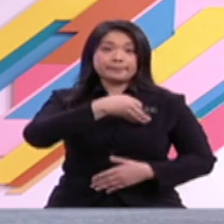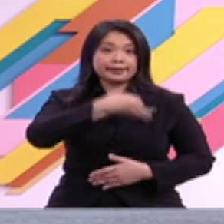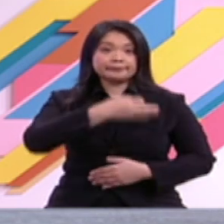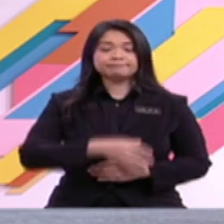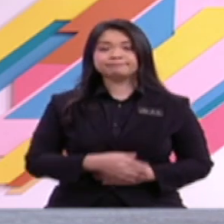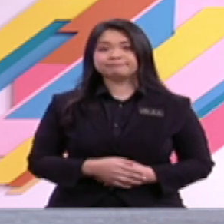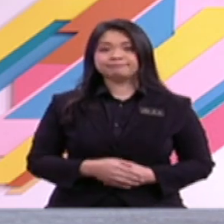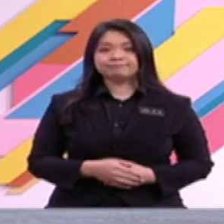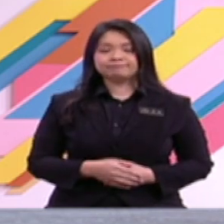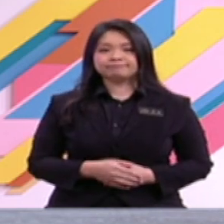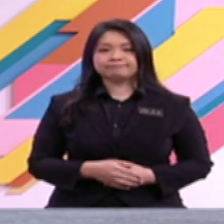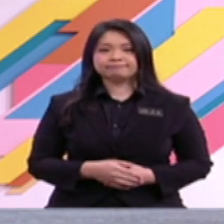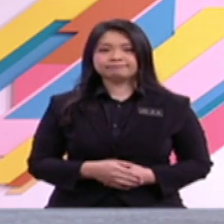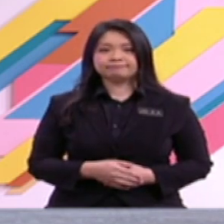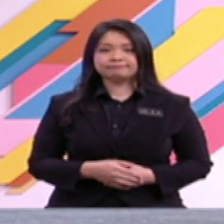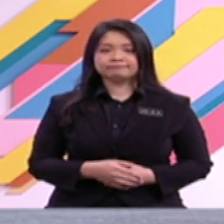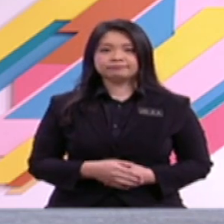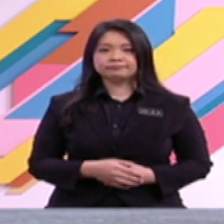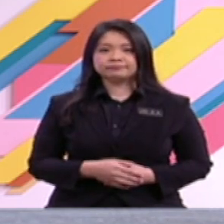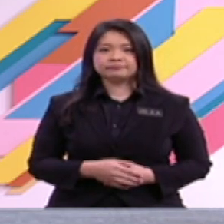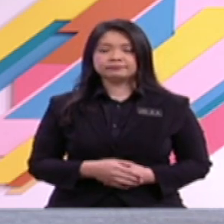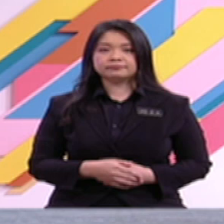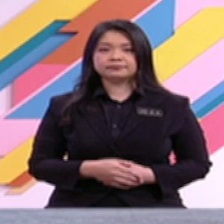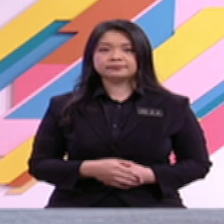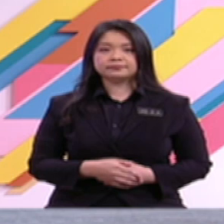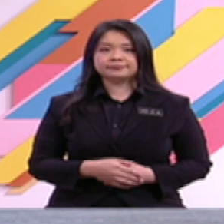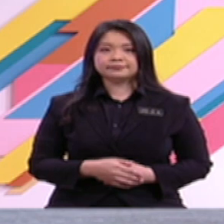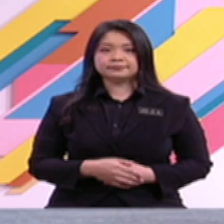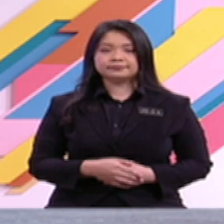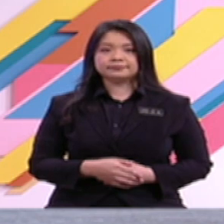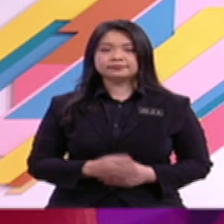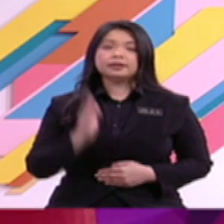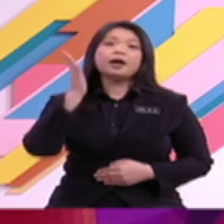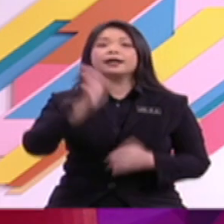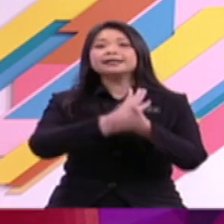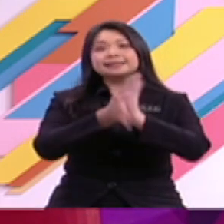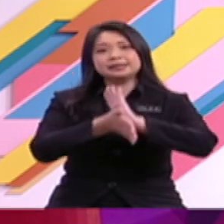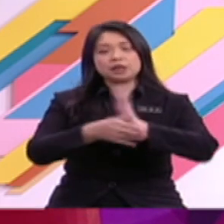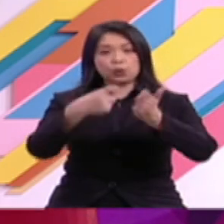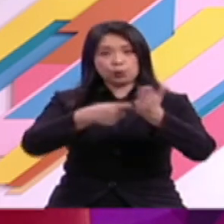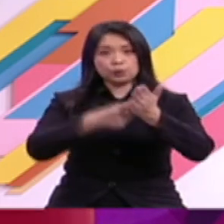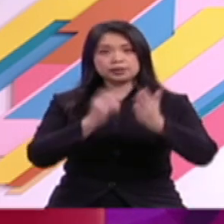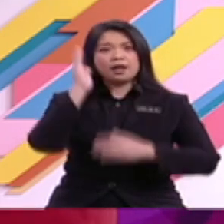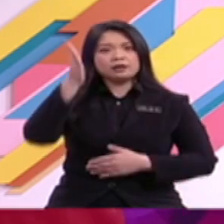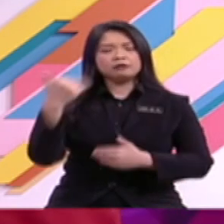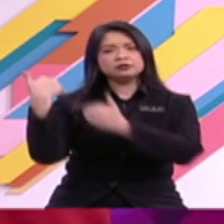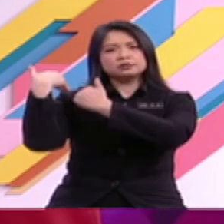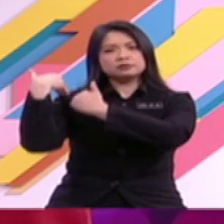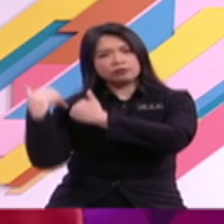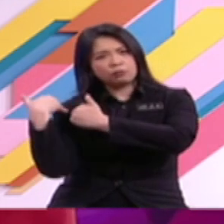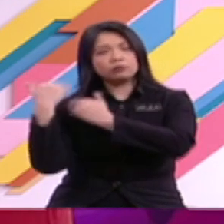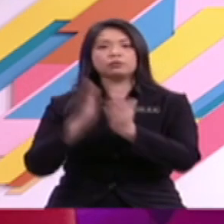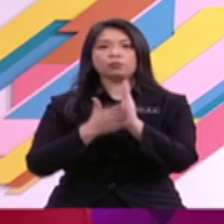kadar faedah ini adalah nanya ke menjadi kos yang akan ditanggung oleh peminjam